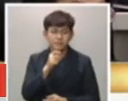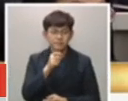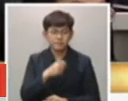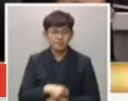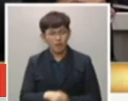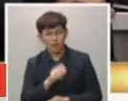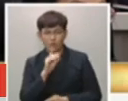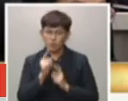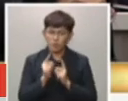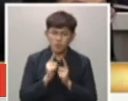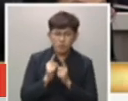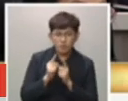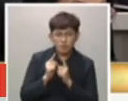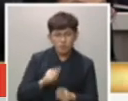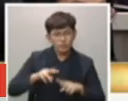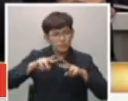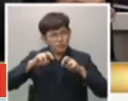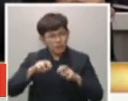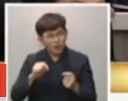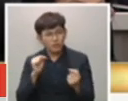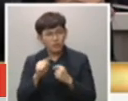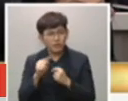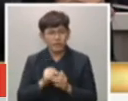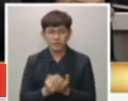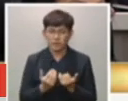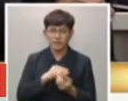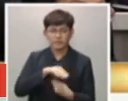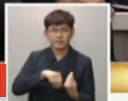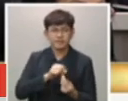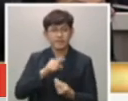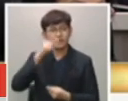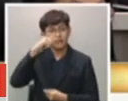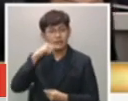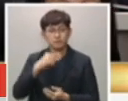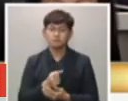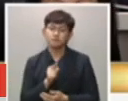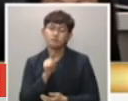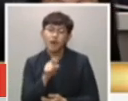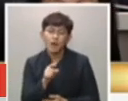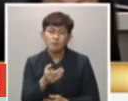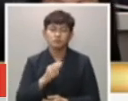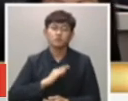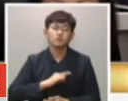ราะห์มาพูดถึงสภาวะการเศรษฐกิจของไทยท่านรู้สึกอย่างไร